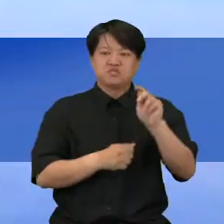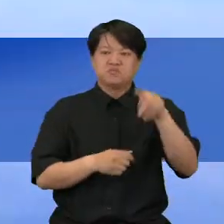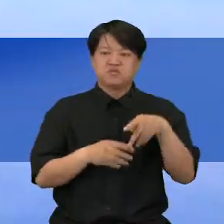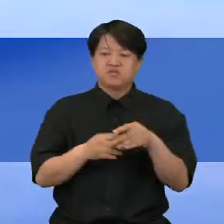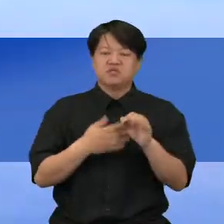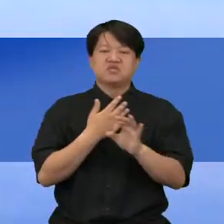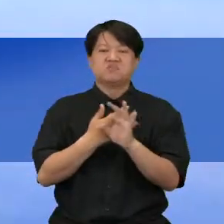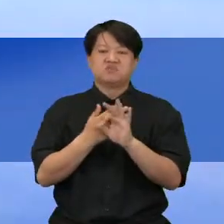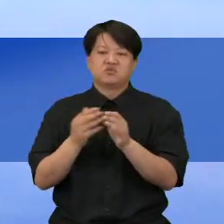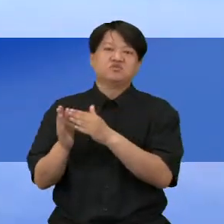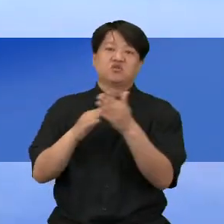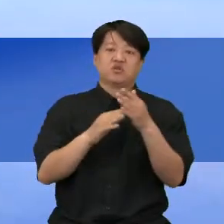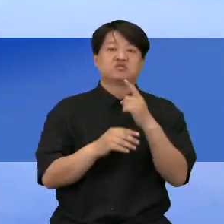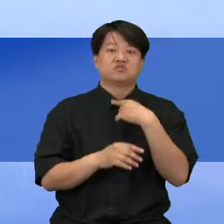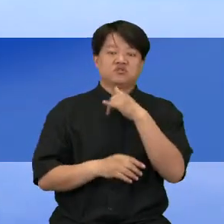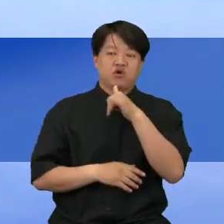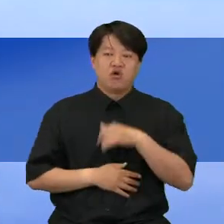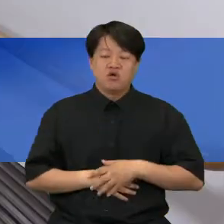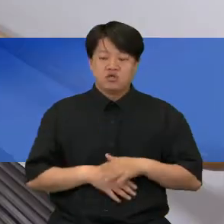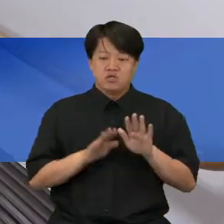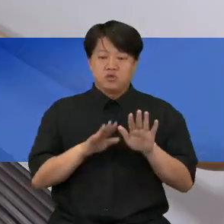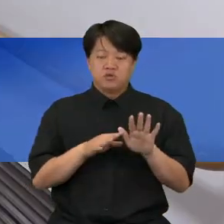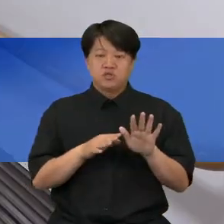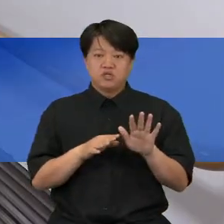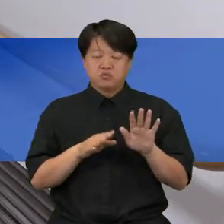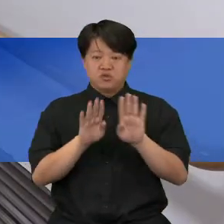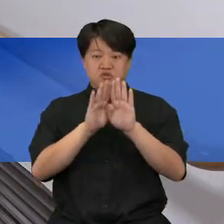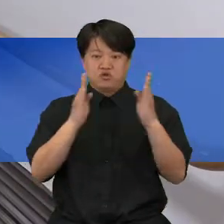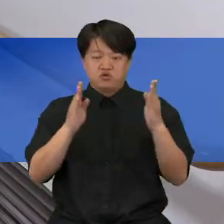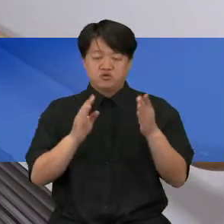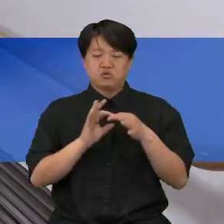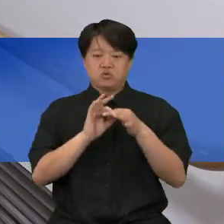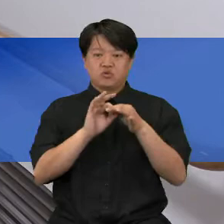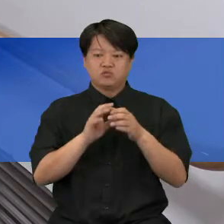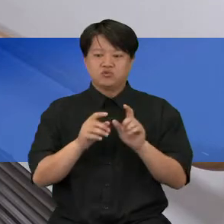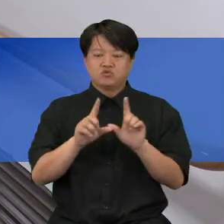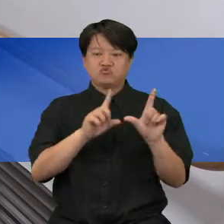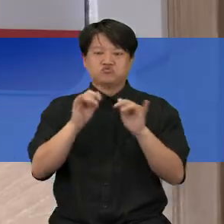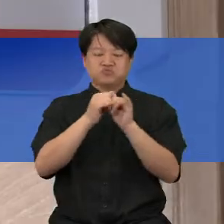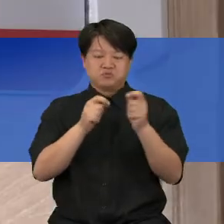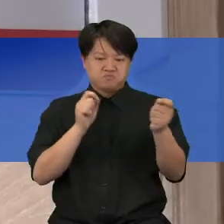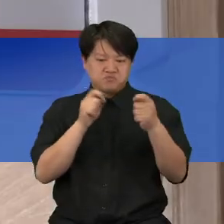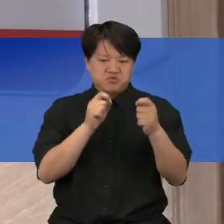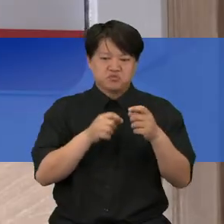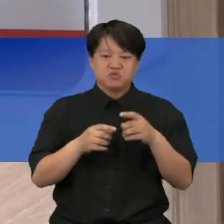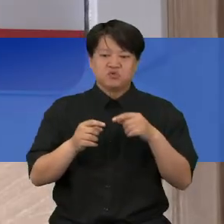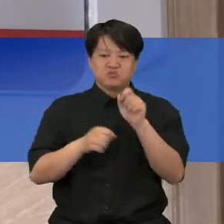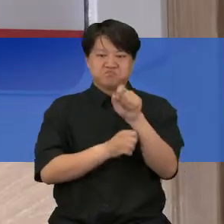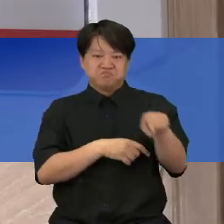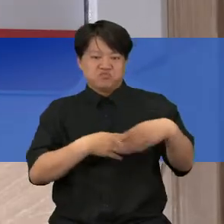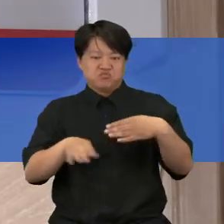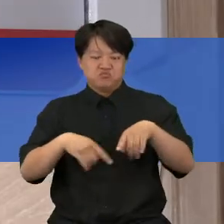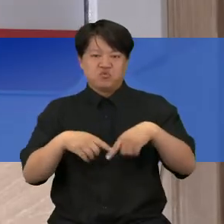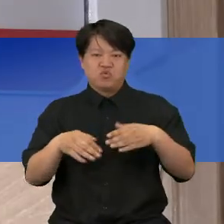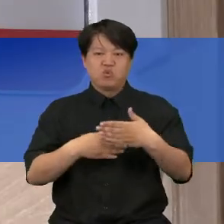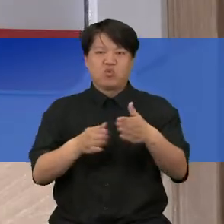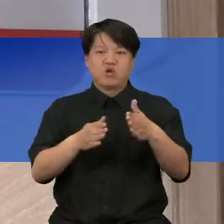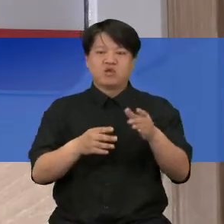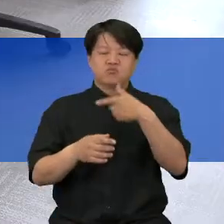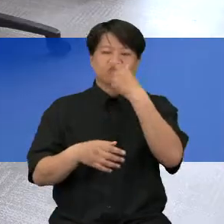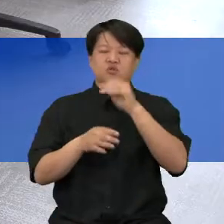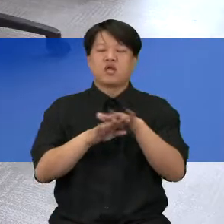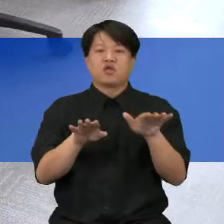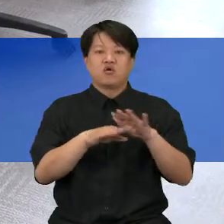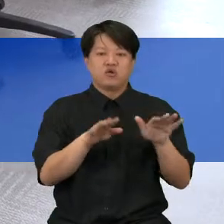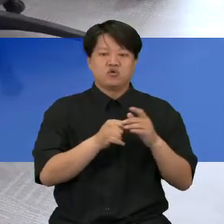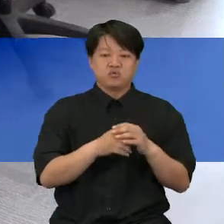임시 이전한 바 있습니다. 이번 동부청사 개청으로 주민 접근성과 사무공간 부족 등을 해결하고 포항시의